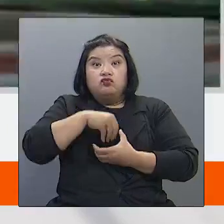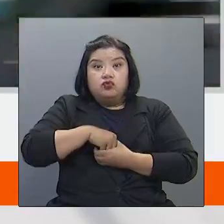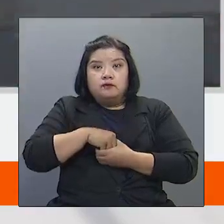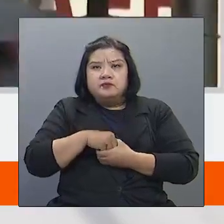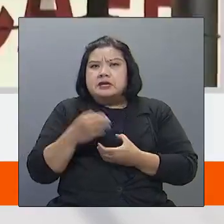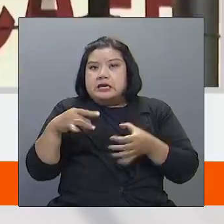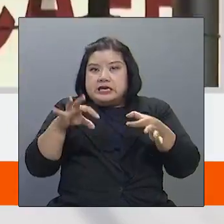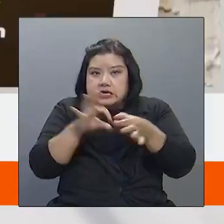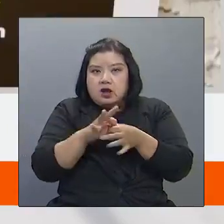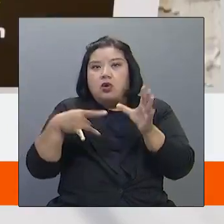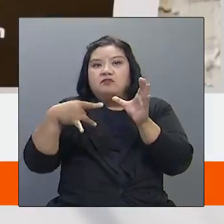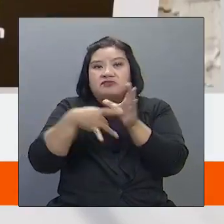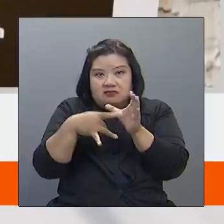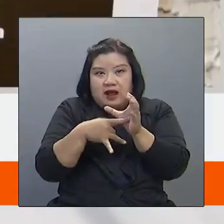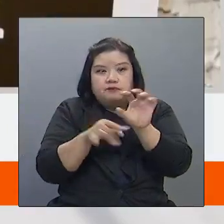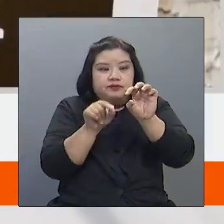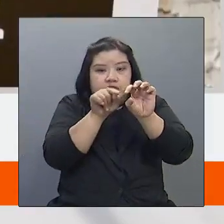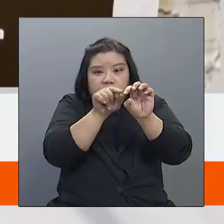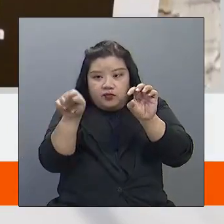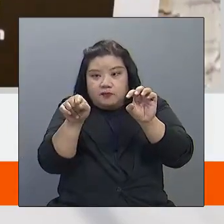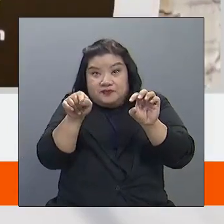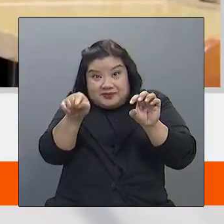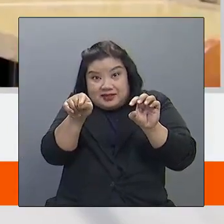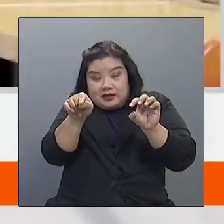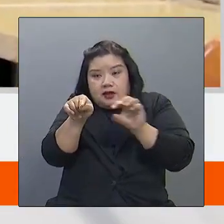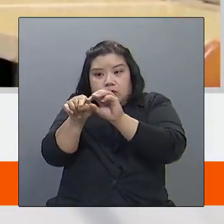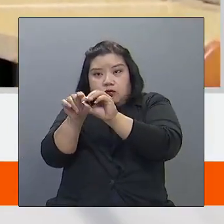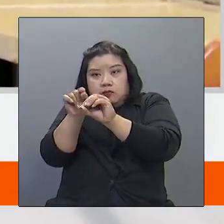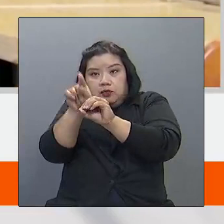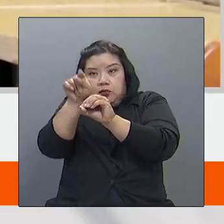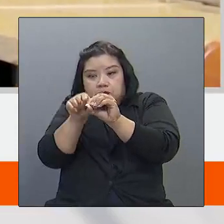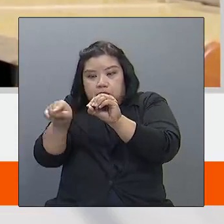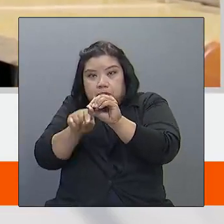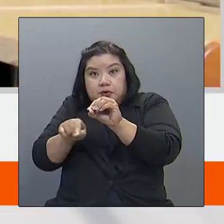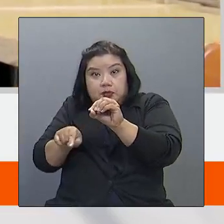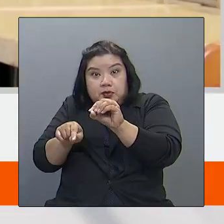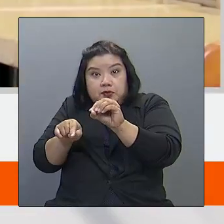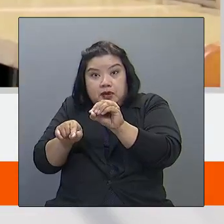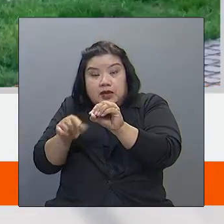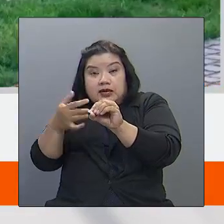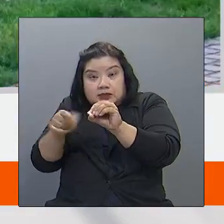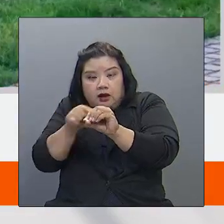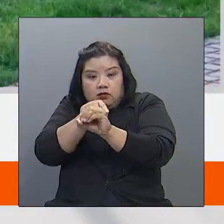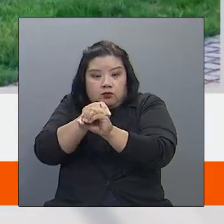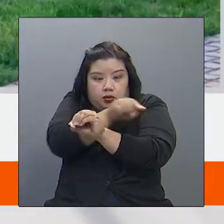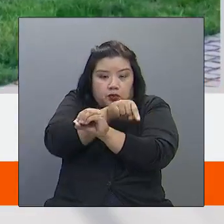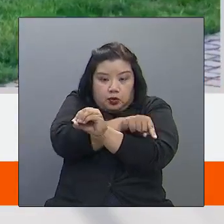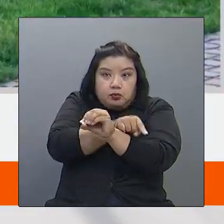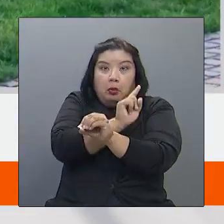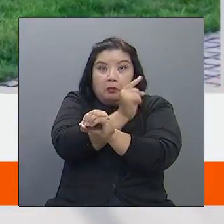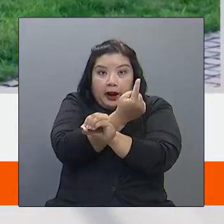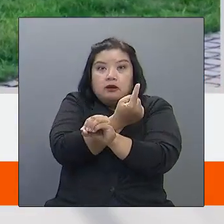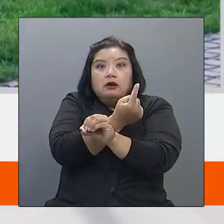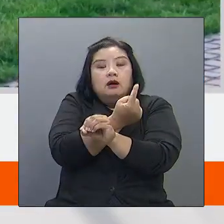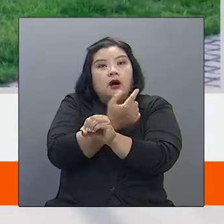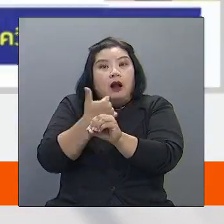ไปค์พอดีเพราะฉะนั้นส่วนด้านหน้าของหนามสไปค์เนี่ยก็จะเป็นตัวนึงแต่ส่วนด้านหลังของหนามสไปค์ก็เป็นอีกตัวนึงทำให้ร่